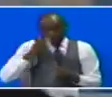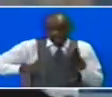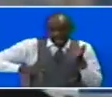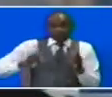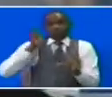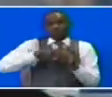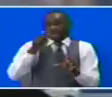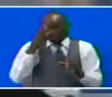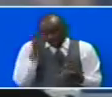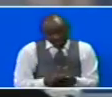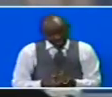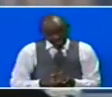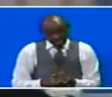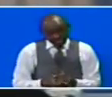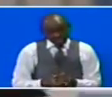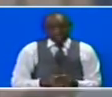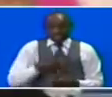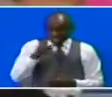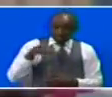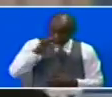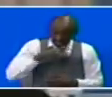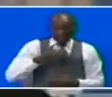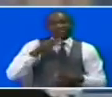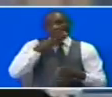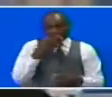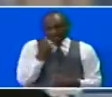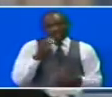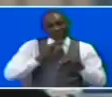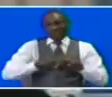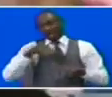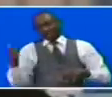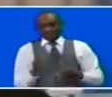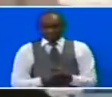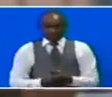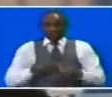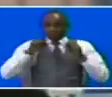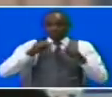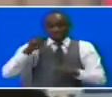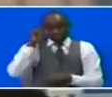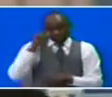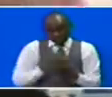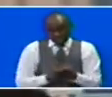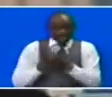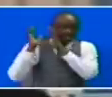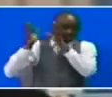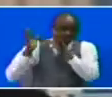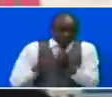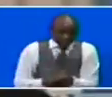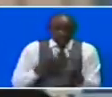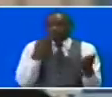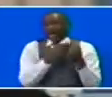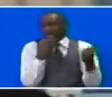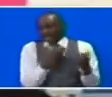fulani, it is because that place looks attractive. Leo Mombasa, Kilifi,